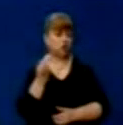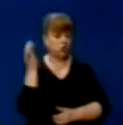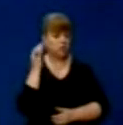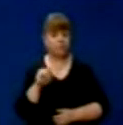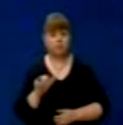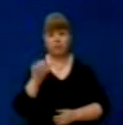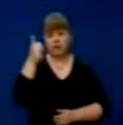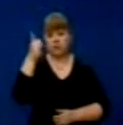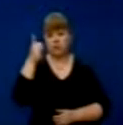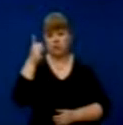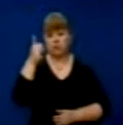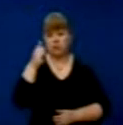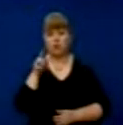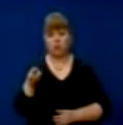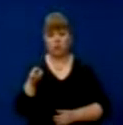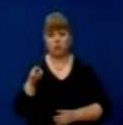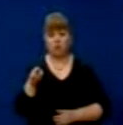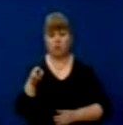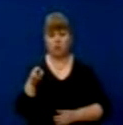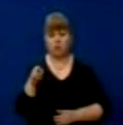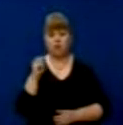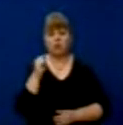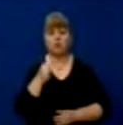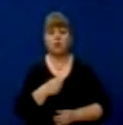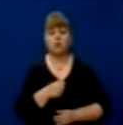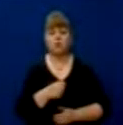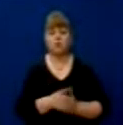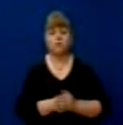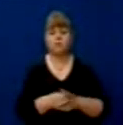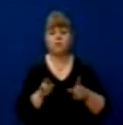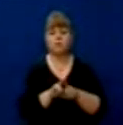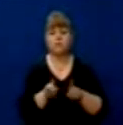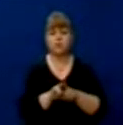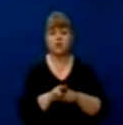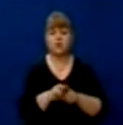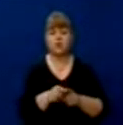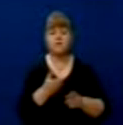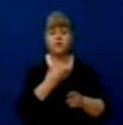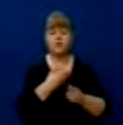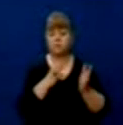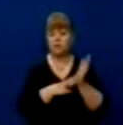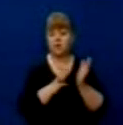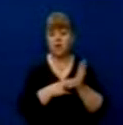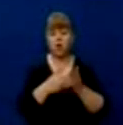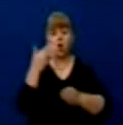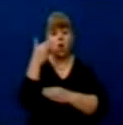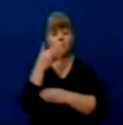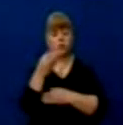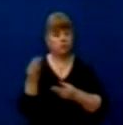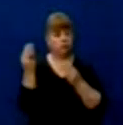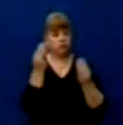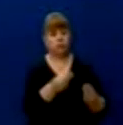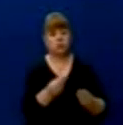për jush këtë se ky ka qenë donacion i Nobelisit tonë që sa fjala për Ferid Muratin, por kompania Pfizer ka ofruar donacion vlerë për